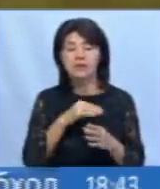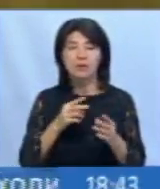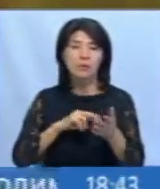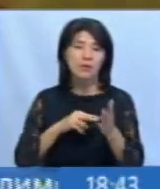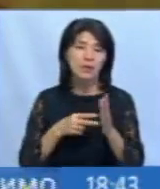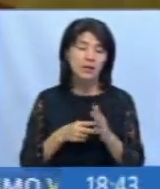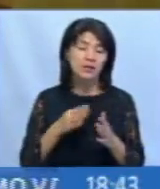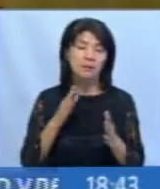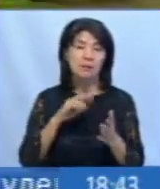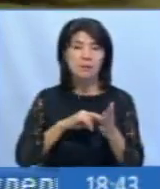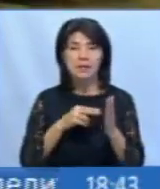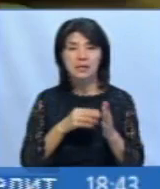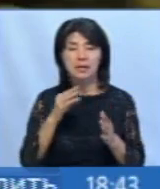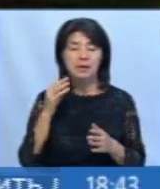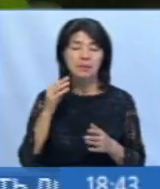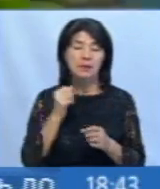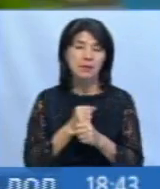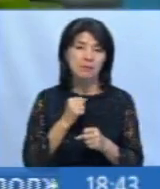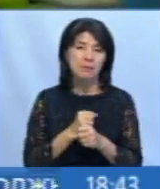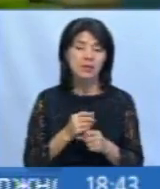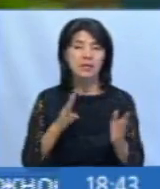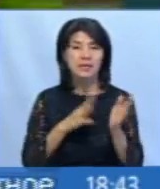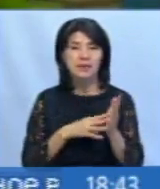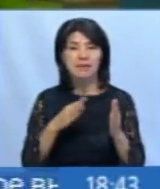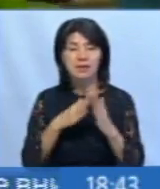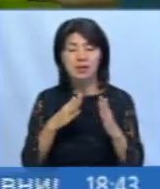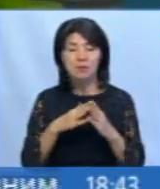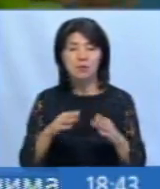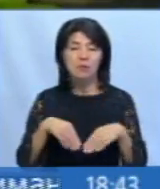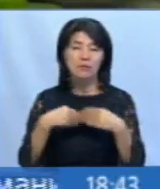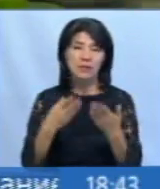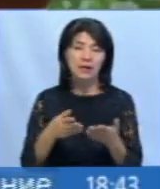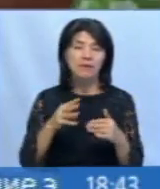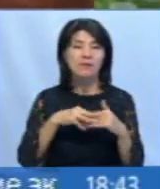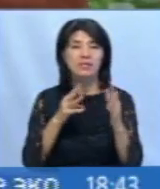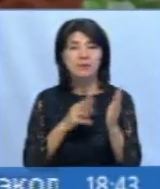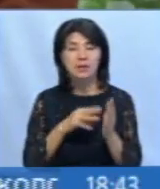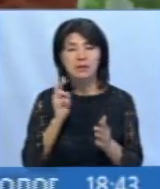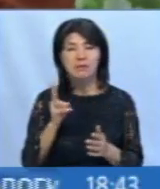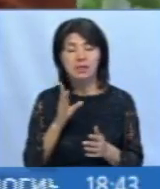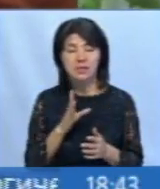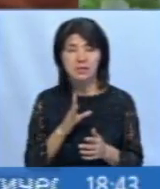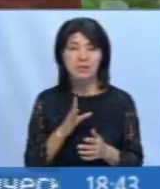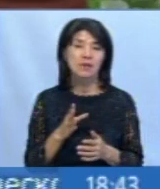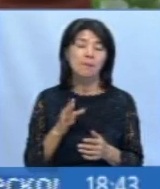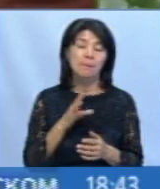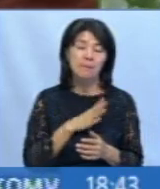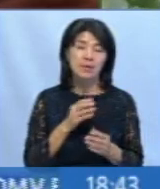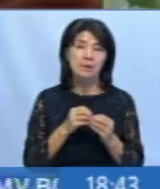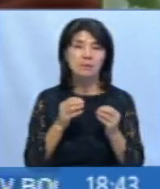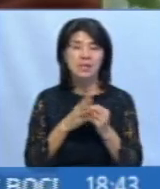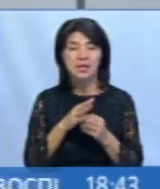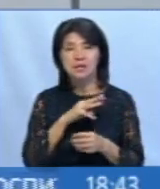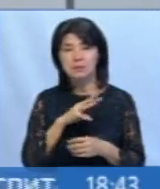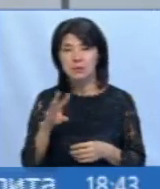«Ембек» в эксплуатацию сдать 9 домов, это 18 квартир. На эти цели из республиканского бюджета было выделено свыше 15 миллионов тенге.